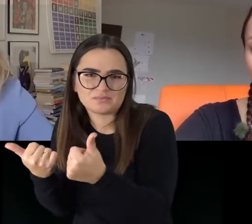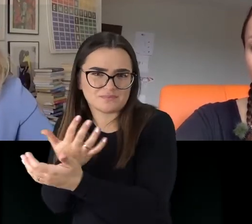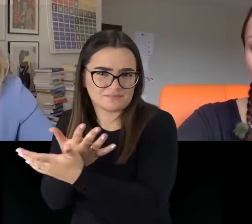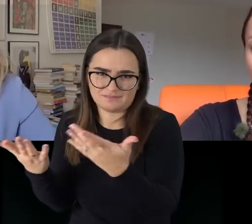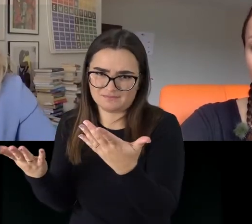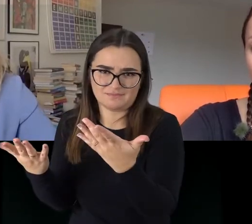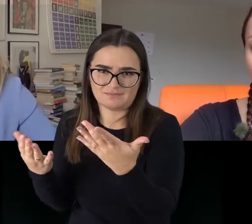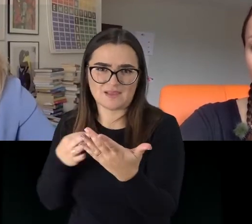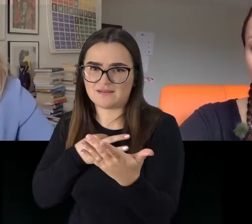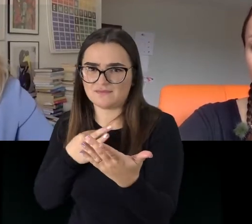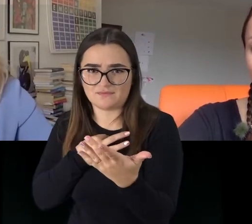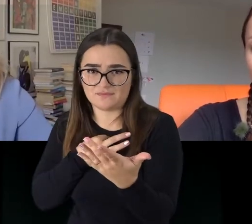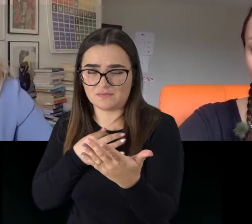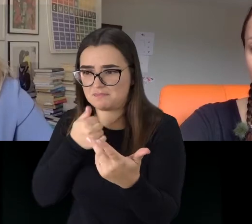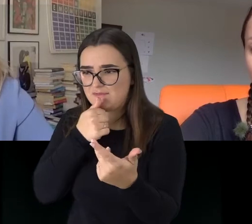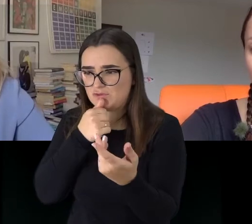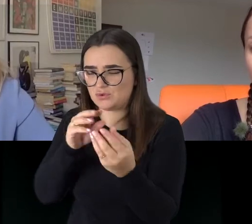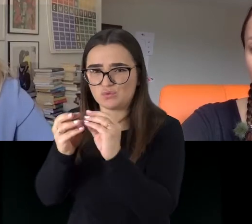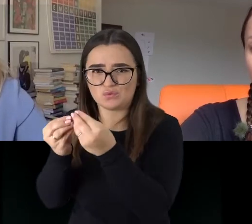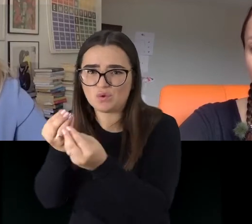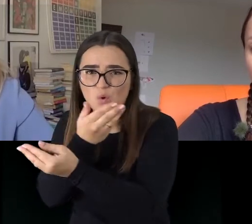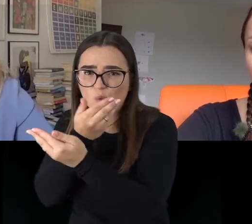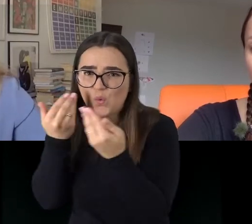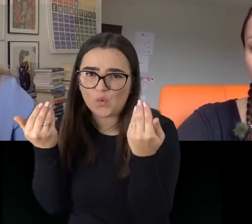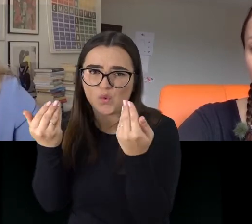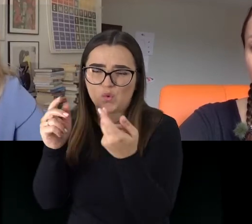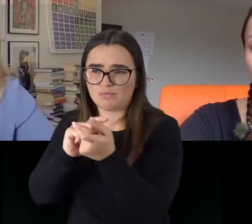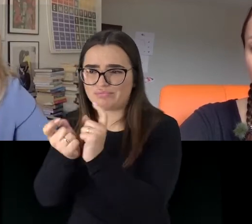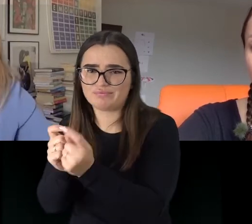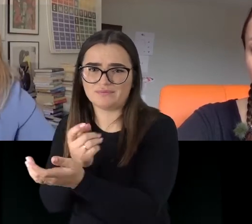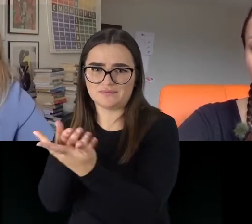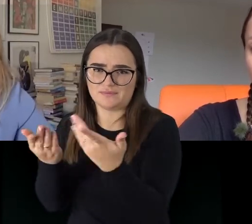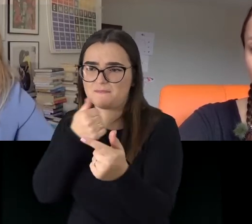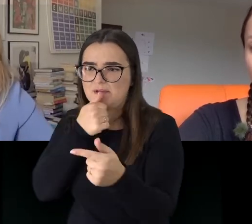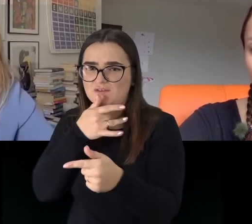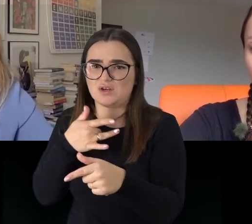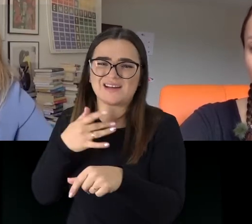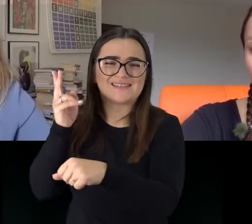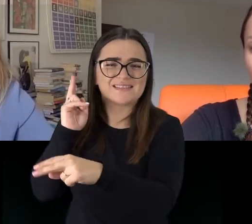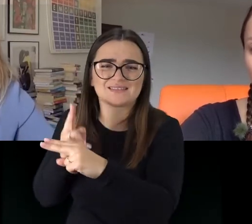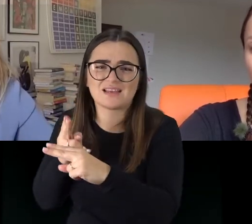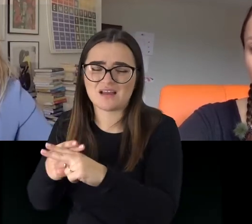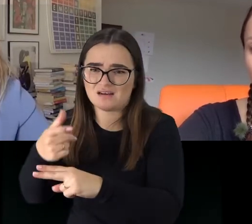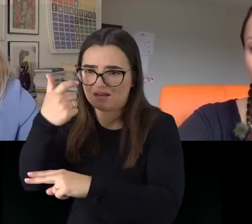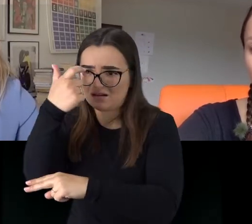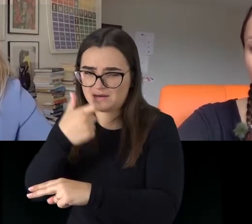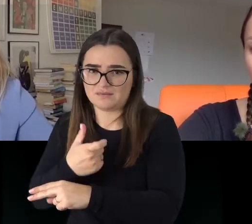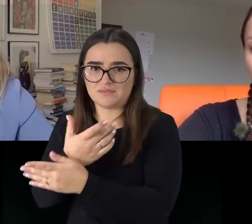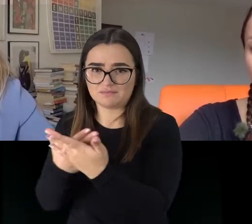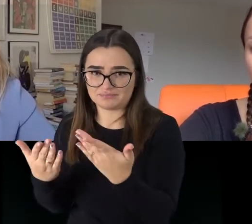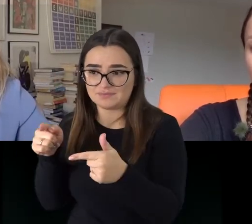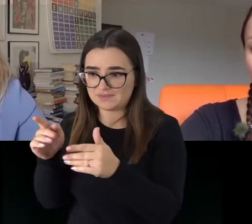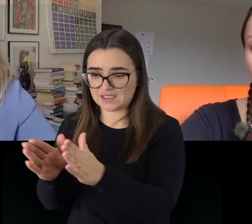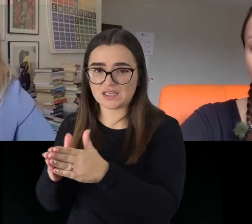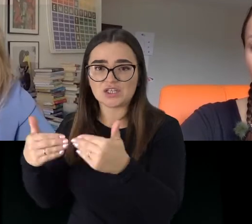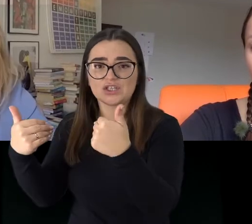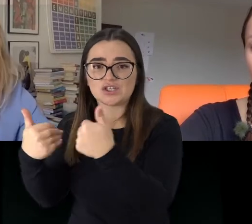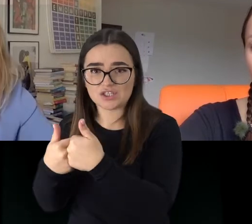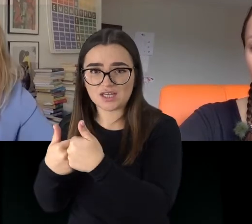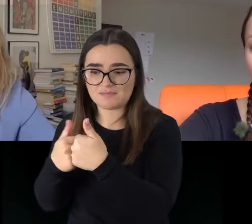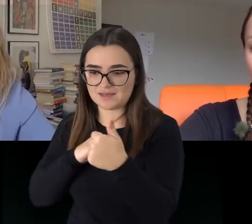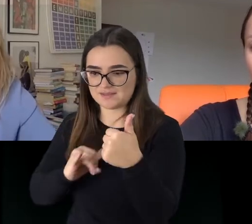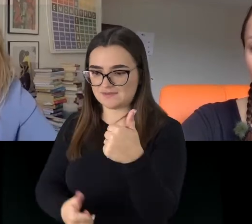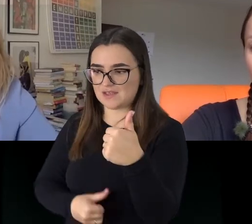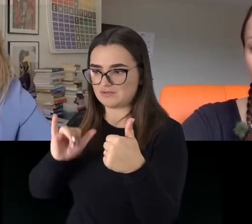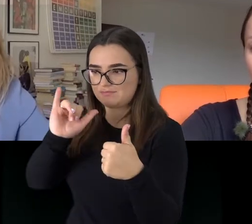ten nesutaria labai smarkiai, nu, galų gale serga iš tikrųjų, ko nors rimtai, tai apie kokius svečius